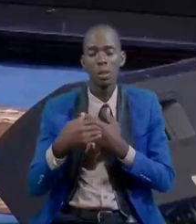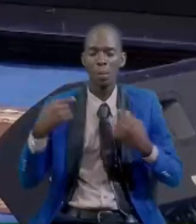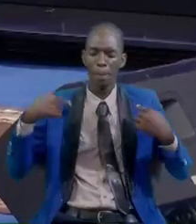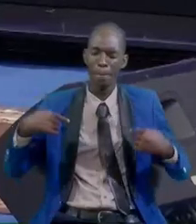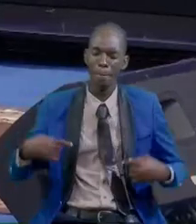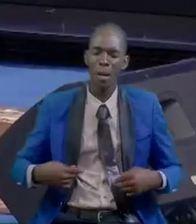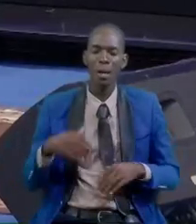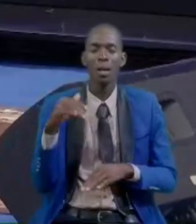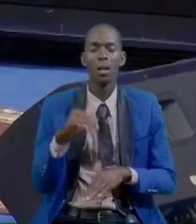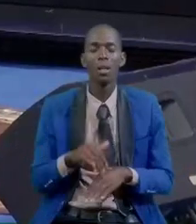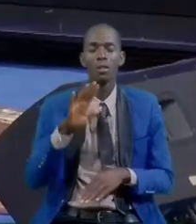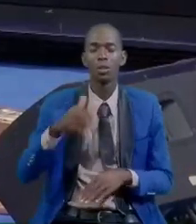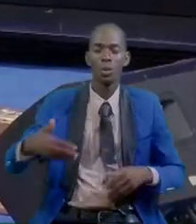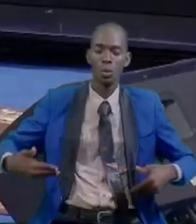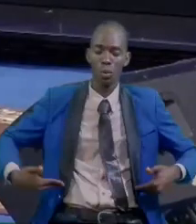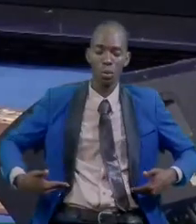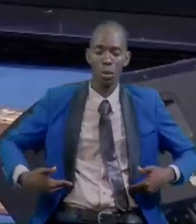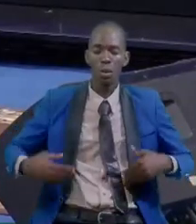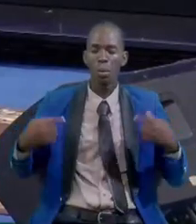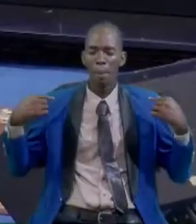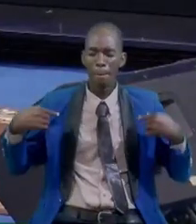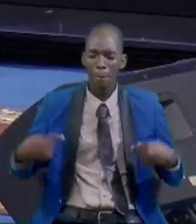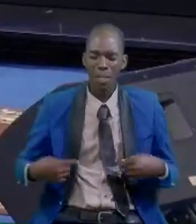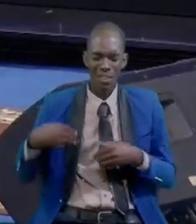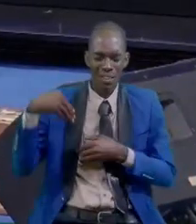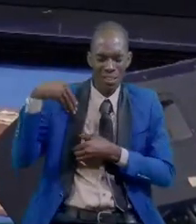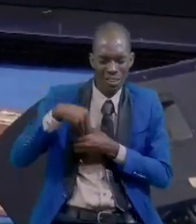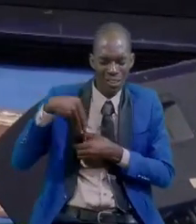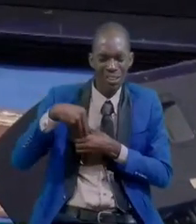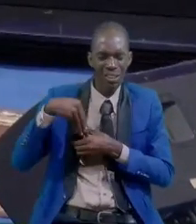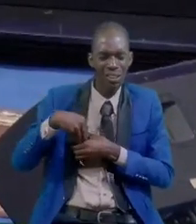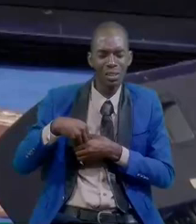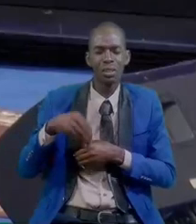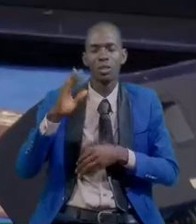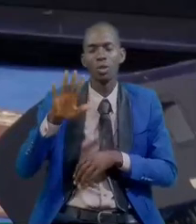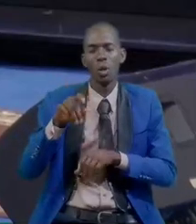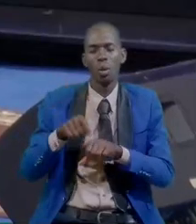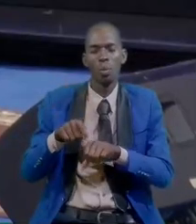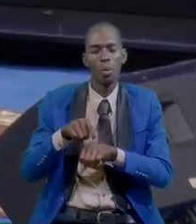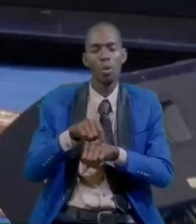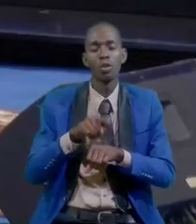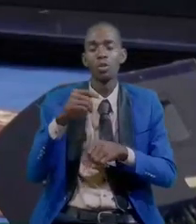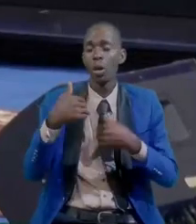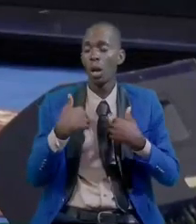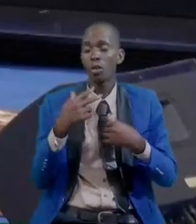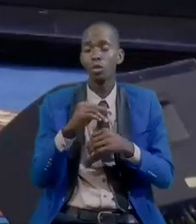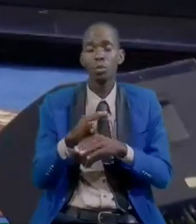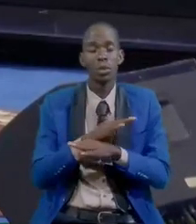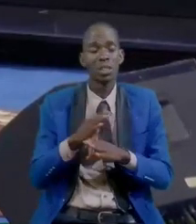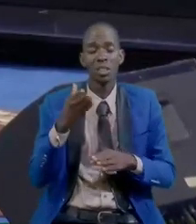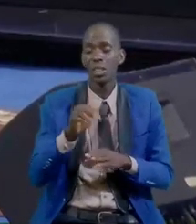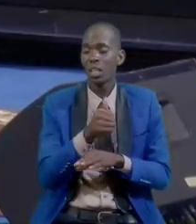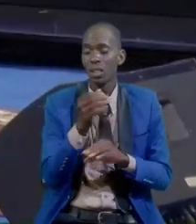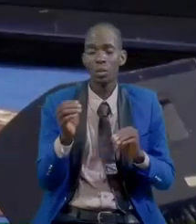douleur à la hanche, douleur dedans, dans les os. Tu n'as aucune